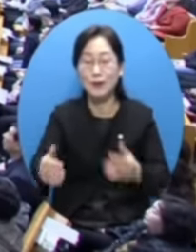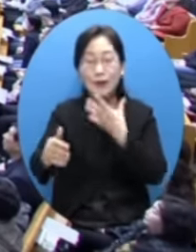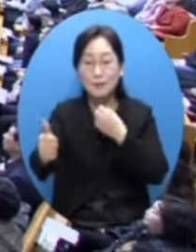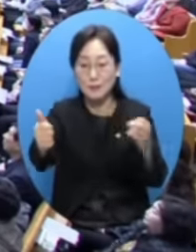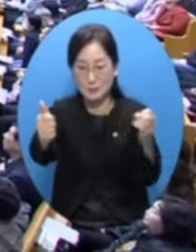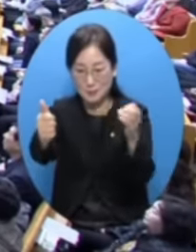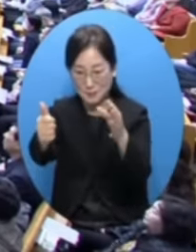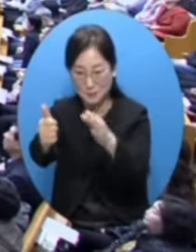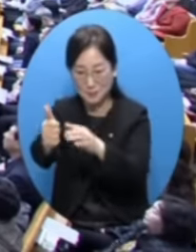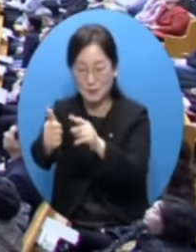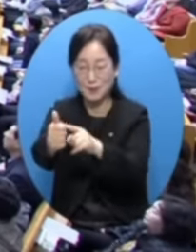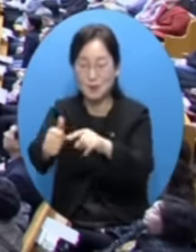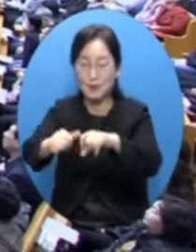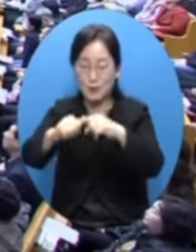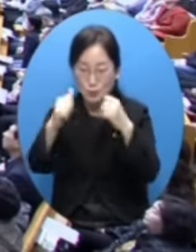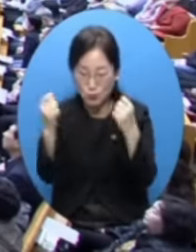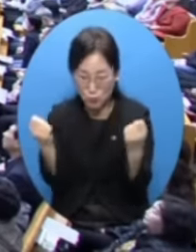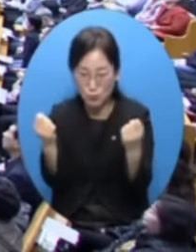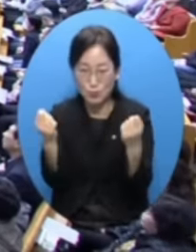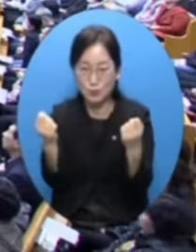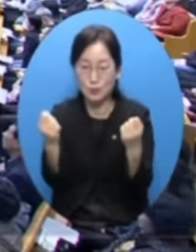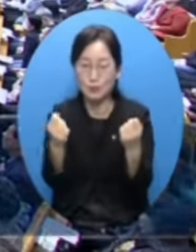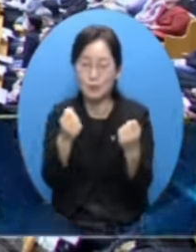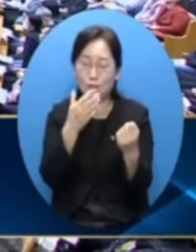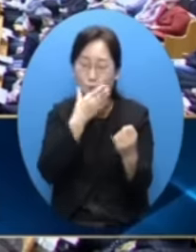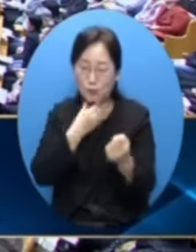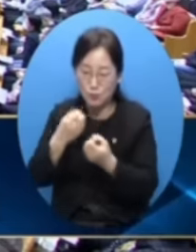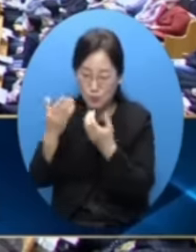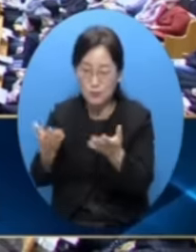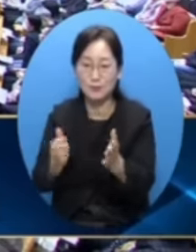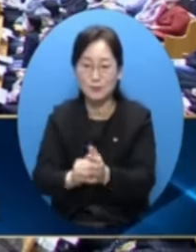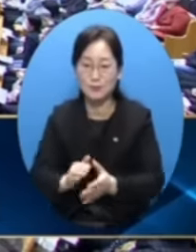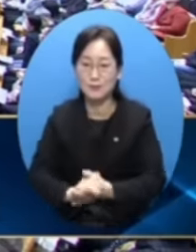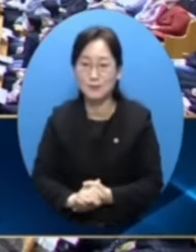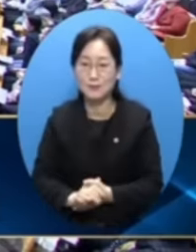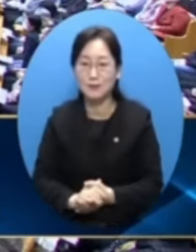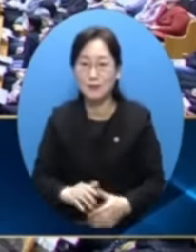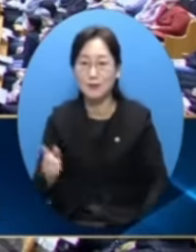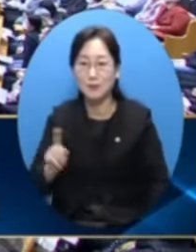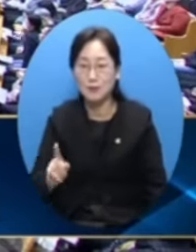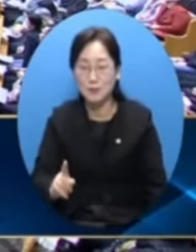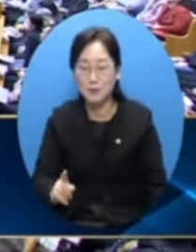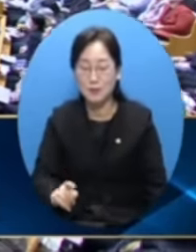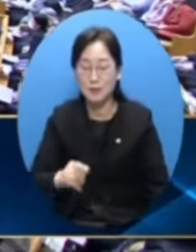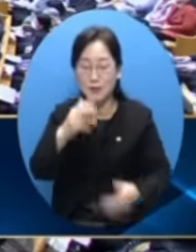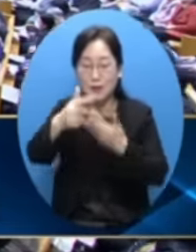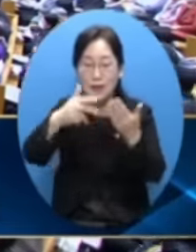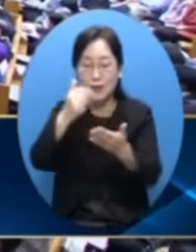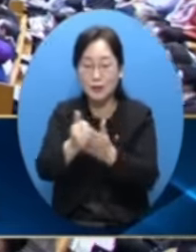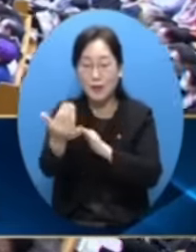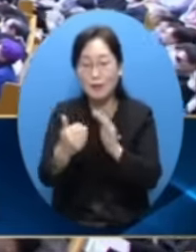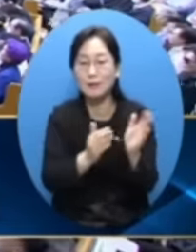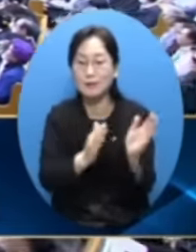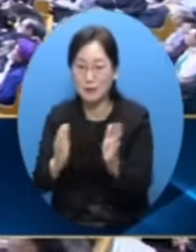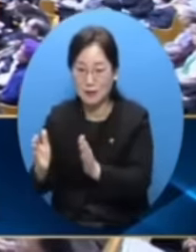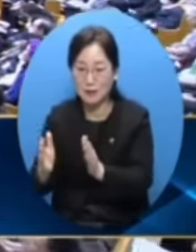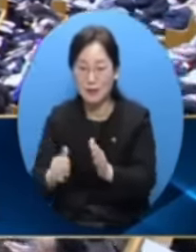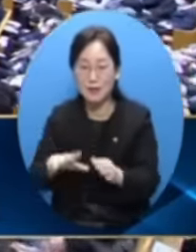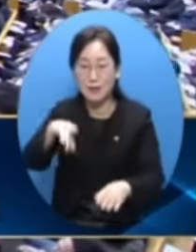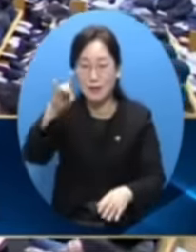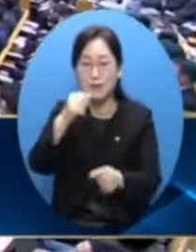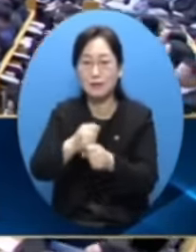하나님께서 순종의 결과로 놀라운 축복을 허락해 주십니다. 그것이 바로 야훼 이레의 축복입니다. 창세기